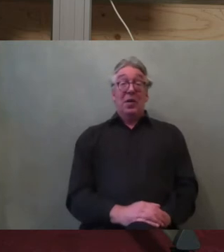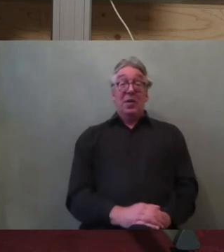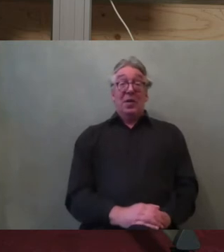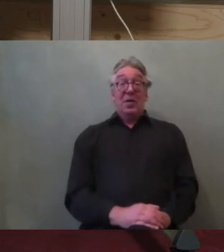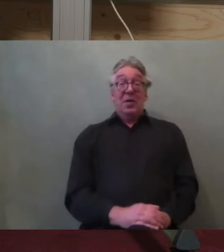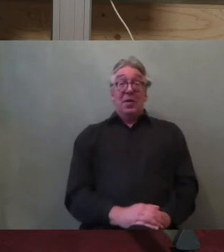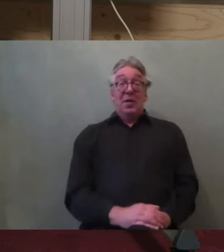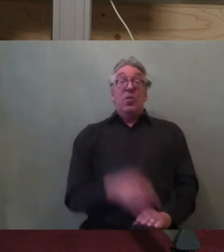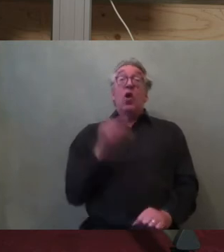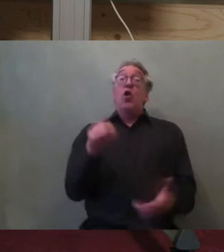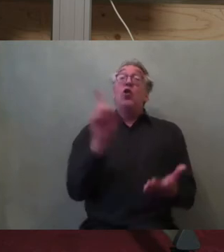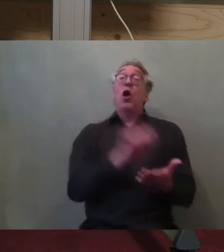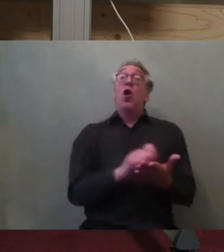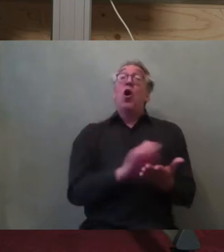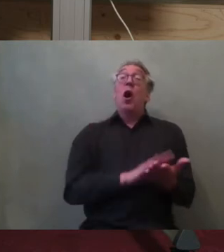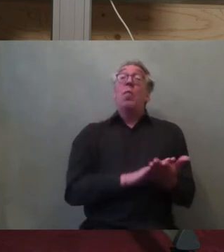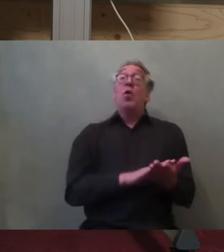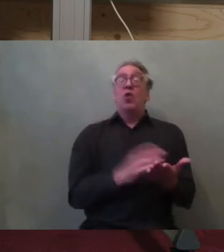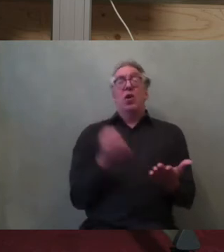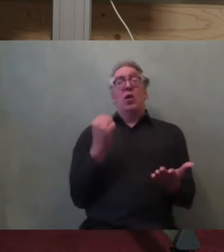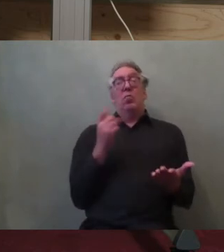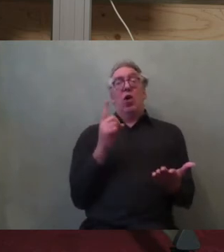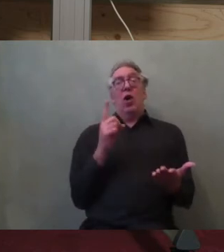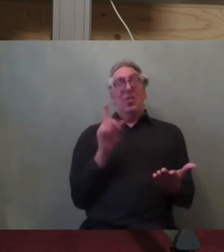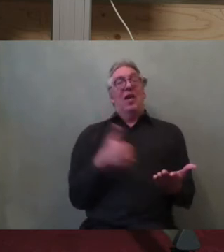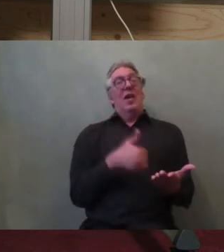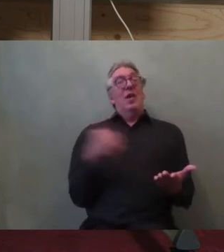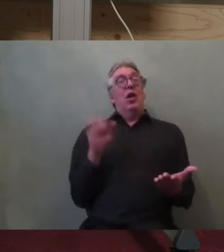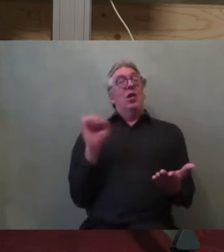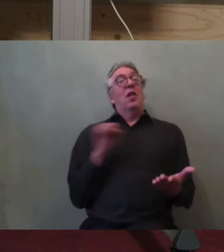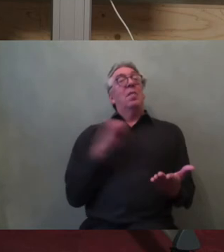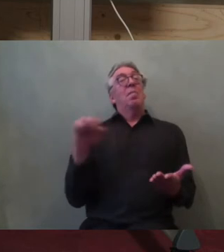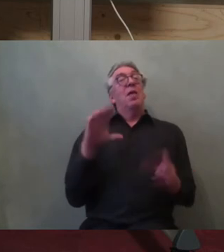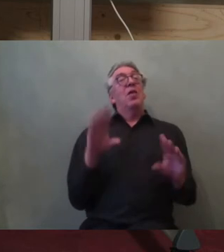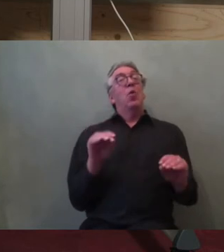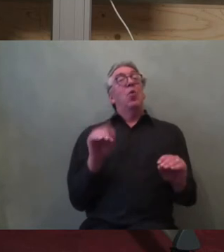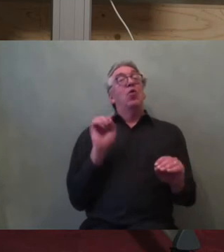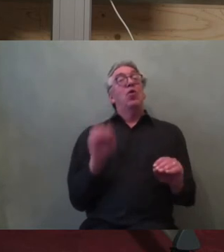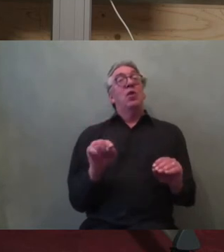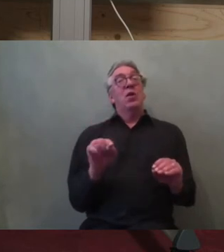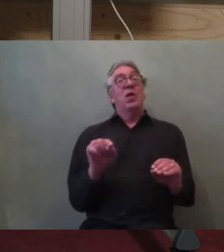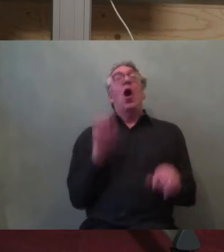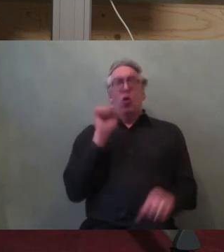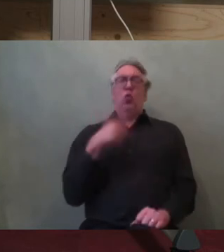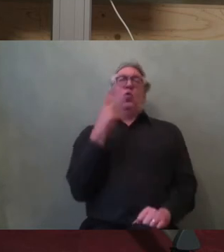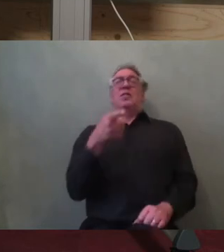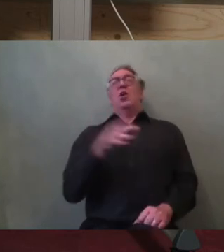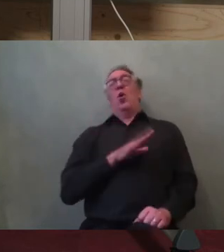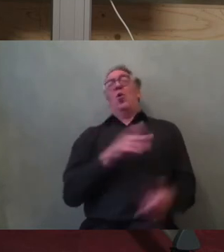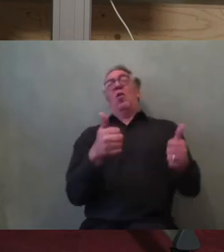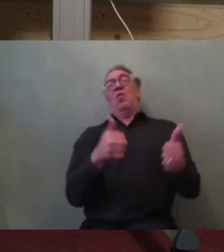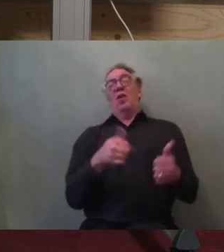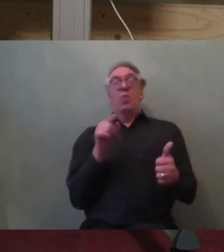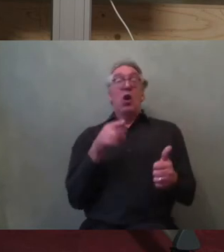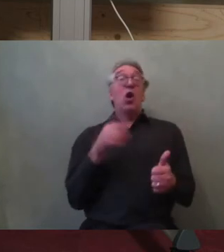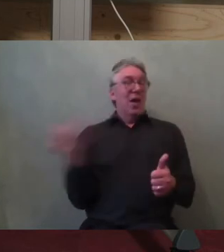Dit rapport is natuurlijk ontzettend belangrijk. Dat iedereen mee kan doen. Nu zie ik jullie ook, dat is veel fijn. Dat iedereen mee kan doen, dat iedereen